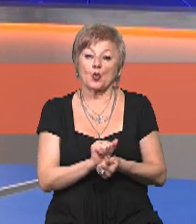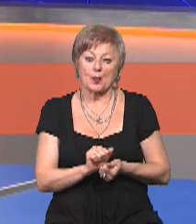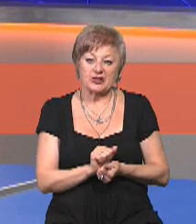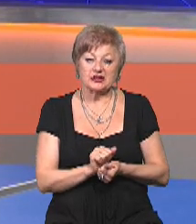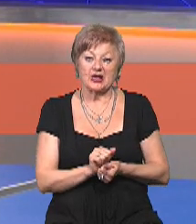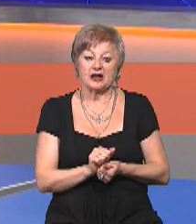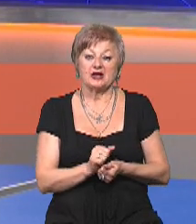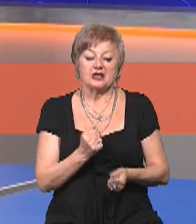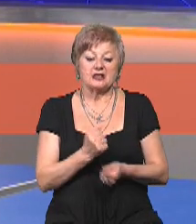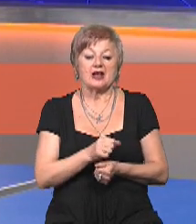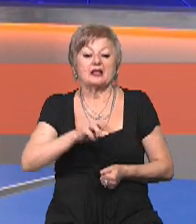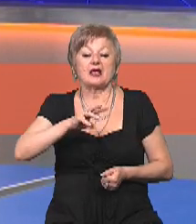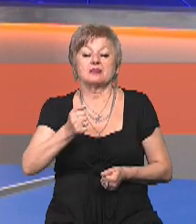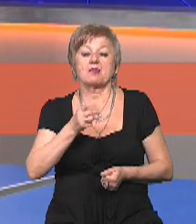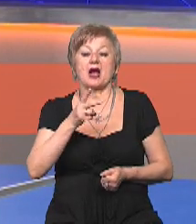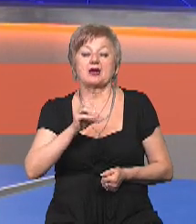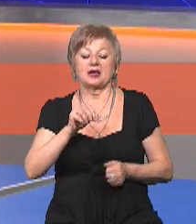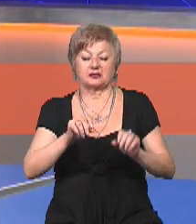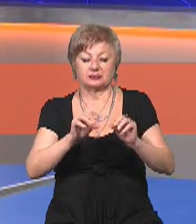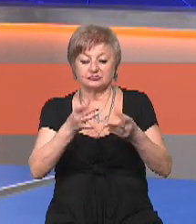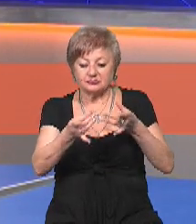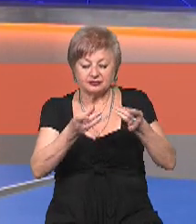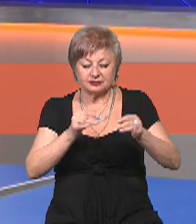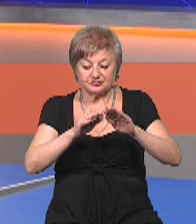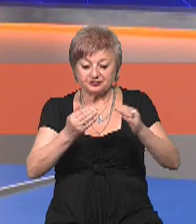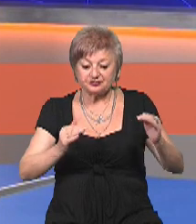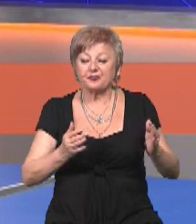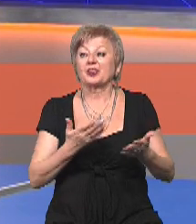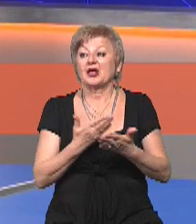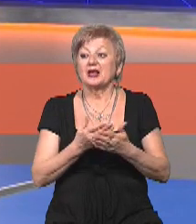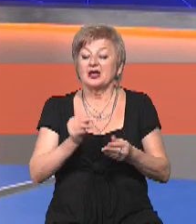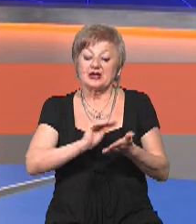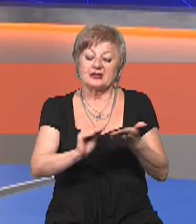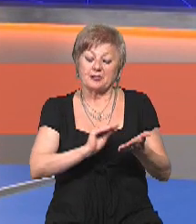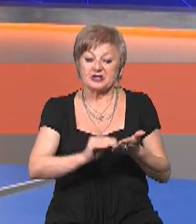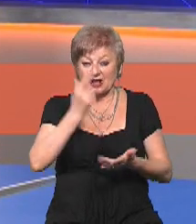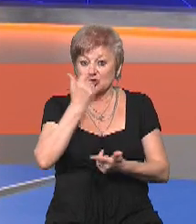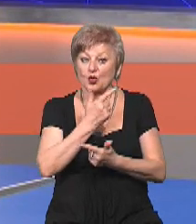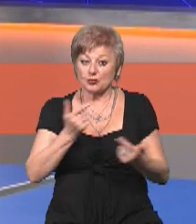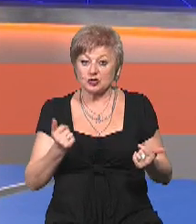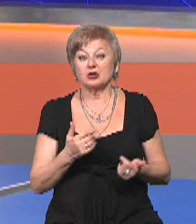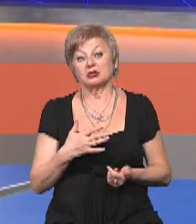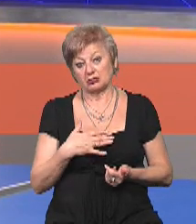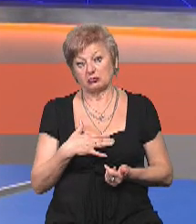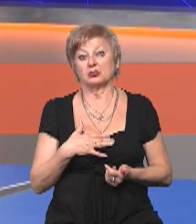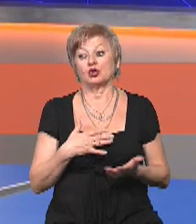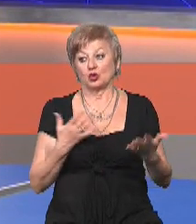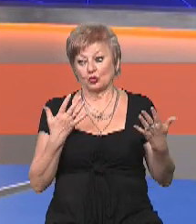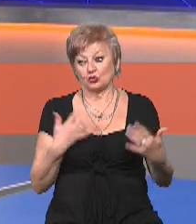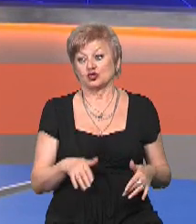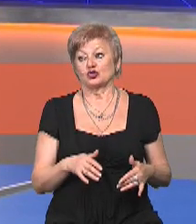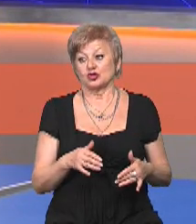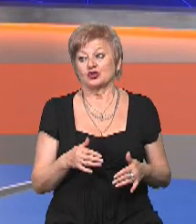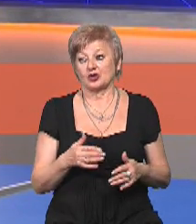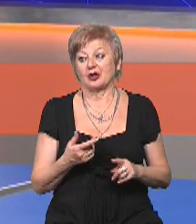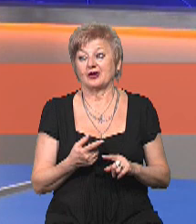якийсь макет. І ось вже ми написати про неї якесь повідомлення, і вийшло, що ми вже з вами зінтегрували зараз за